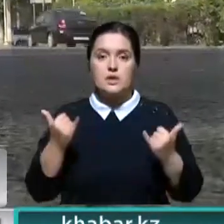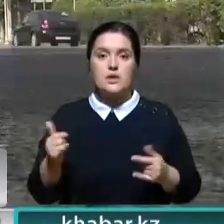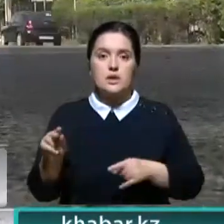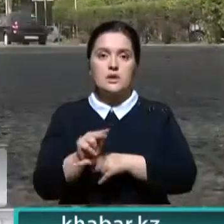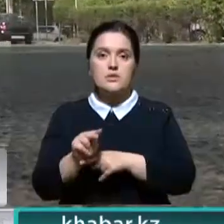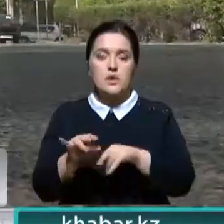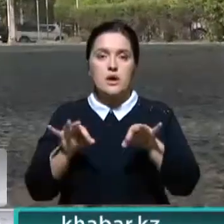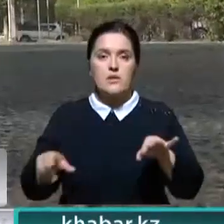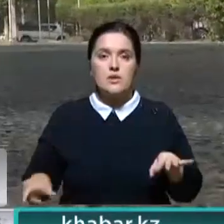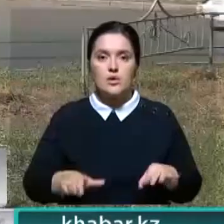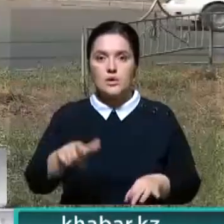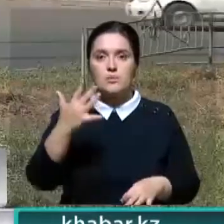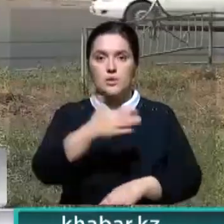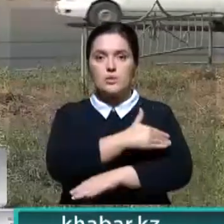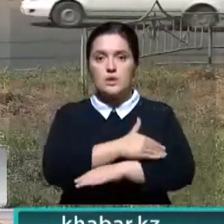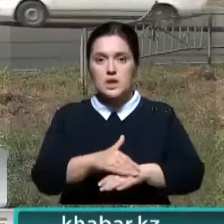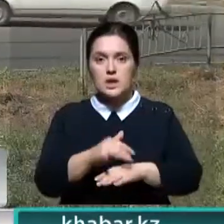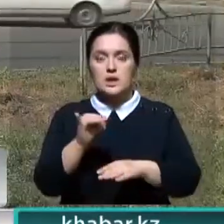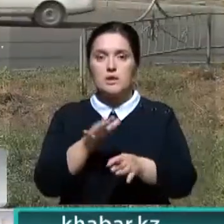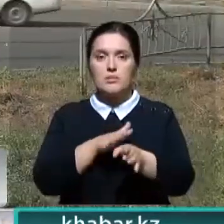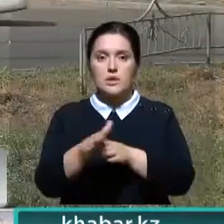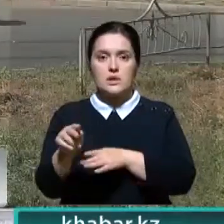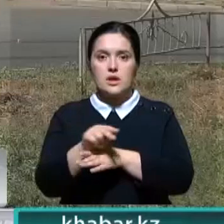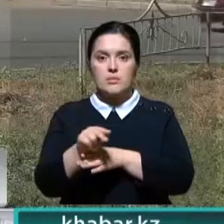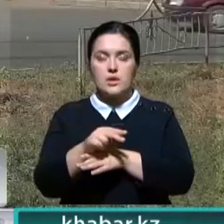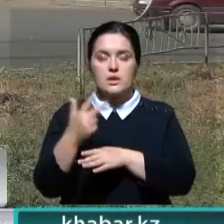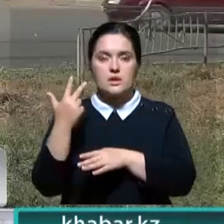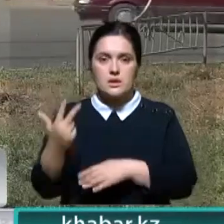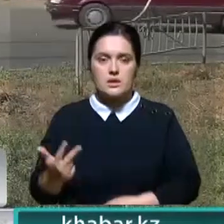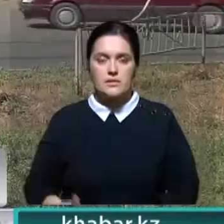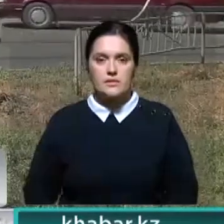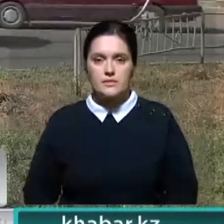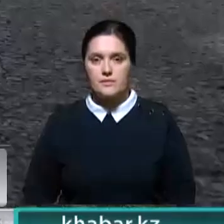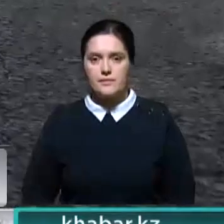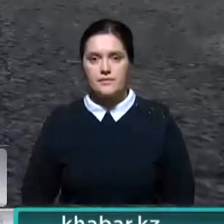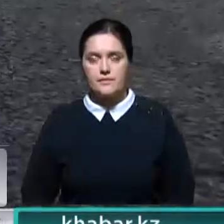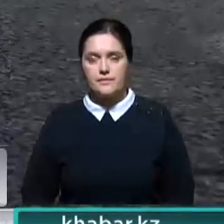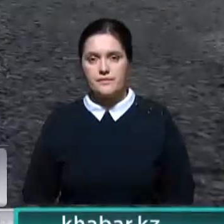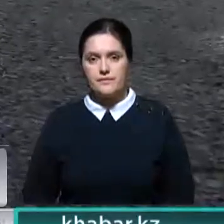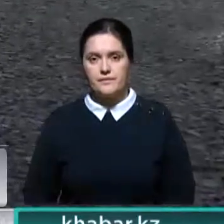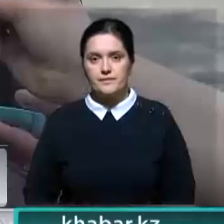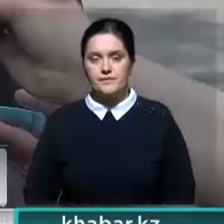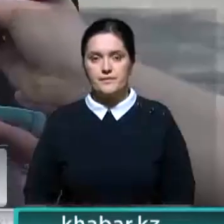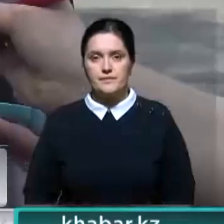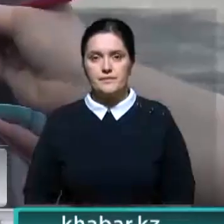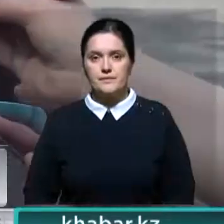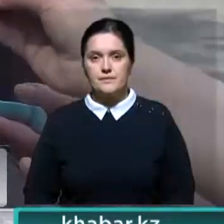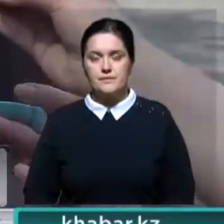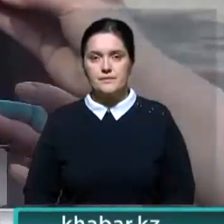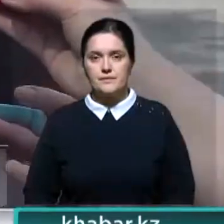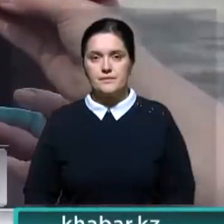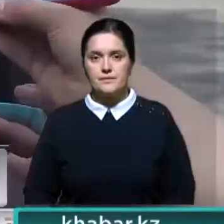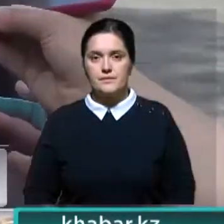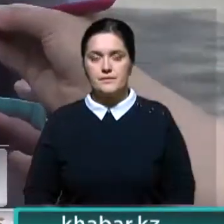Уральске сейчас реконструируют автодороги на 5 улицах и проводят капитальный ремонт на 3. Многим